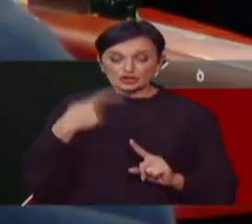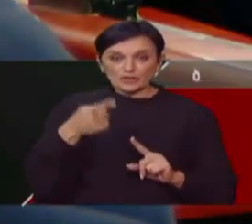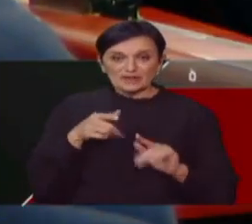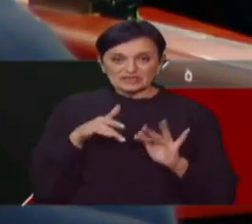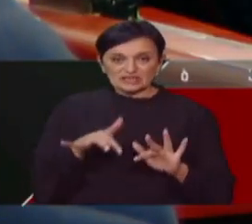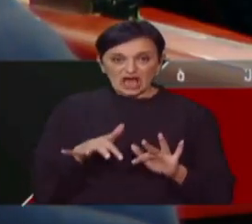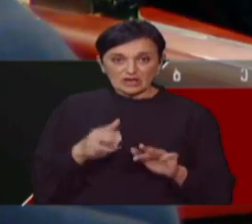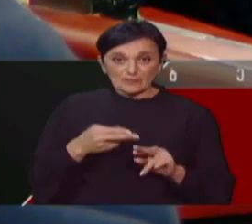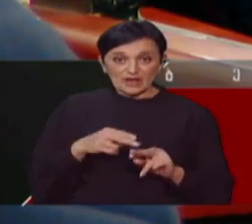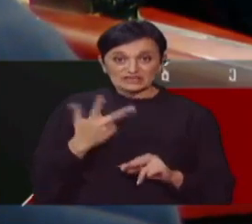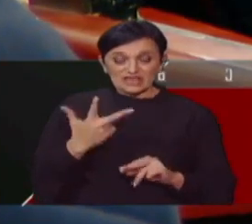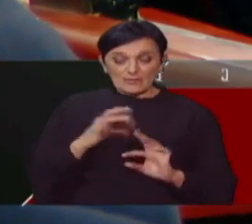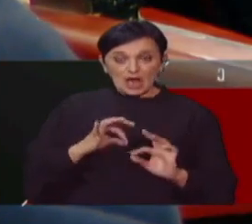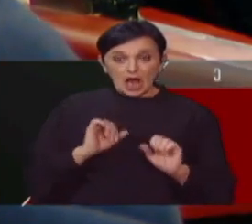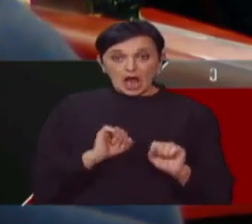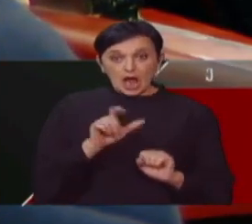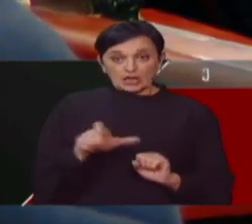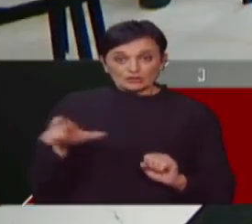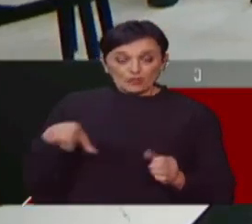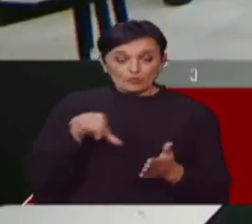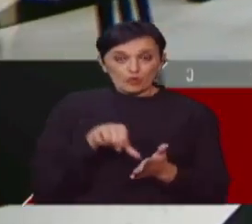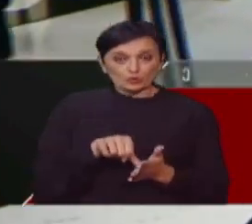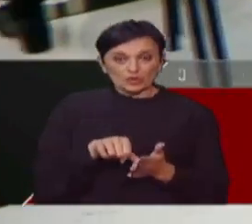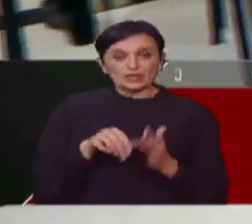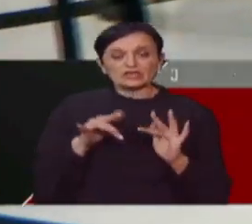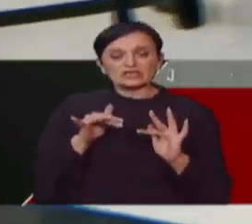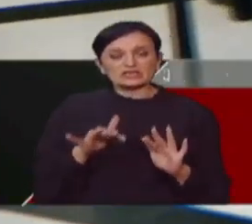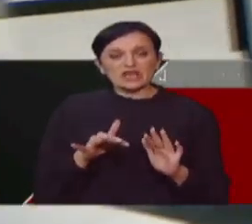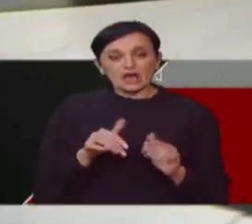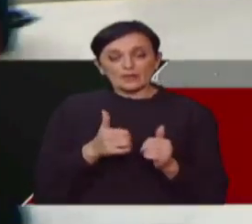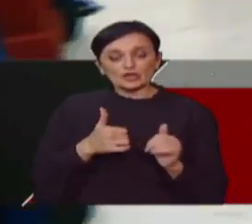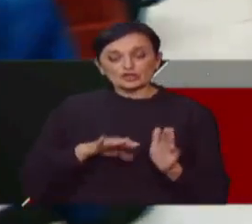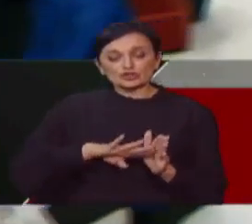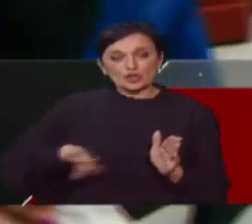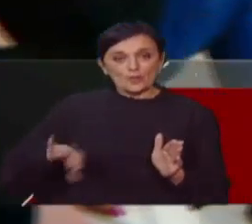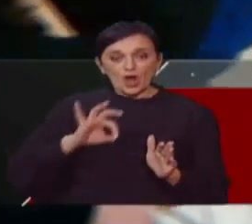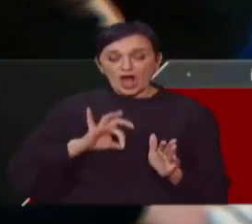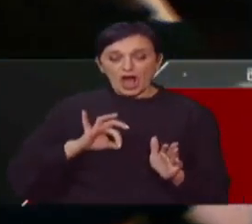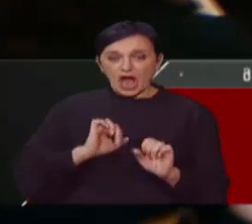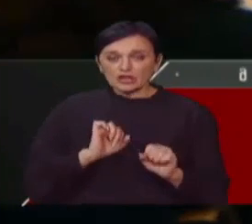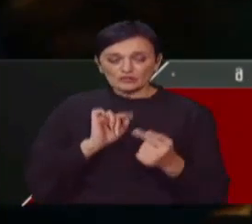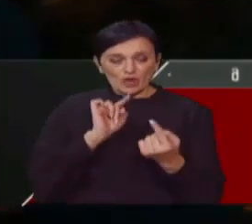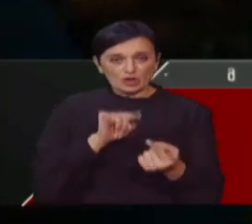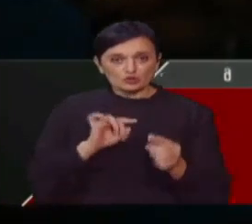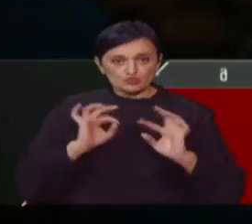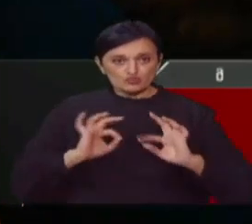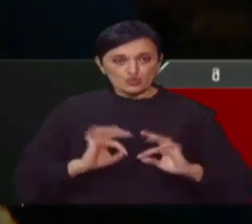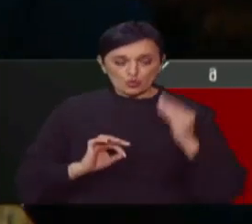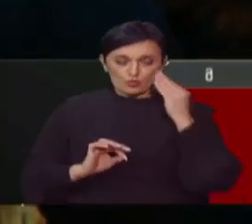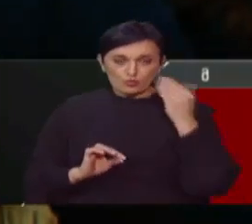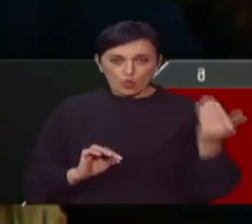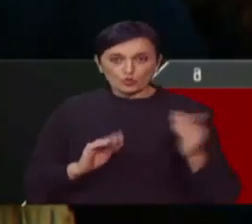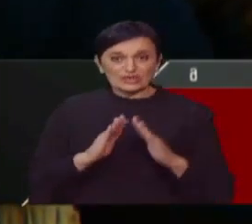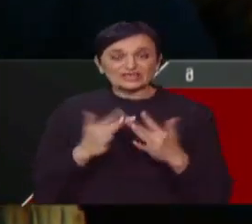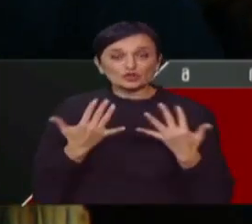sakmeshi aghnishnuli sami advokatis monatsileoba. Sakmiden chamoshorebuli advokatebi ecinaagmdegebodnen prokuraturis pozitsias